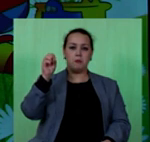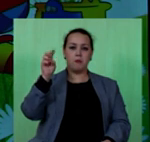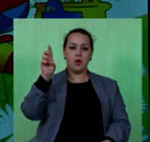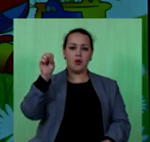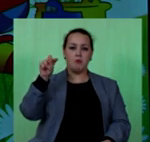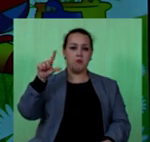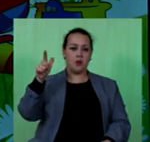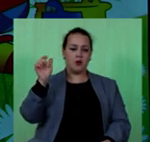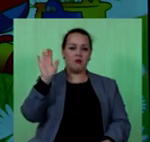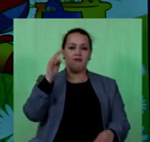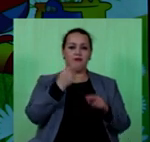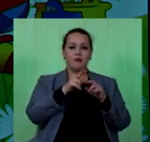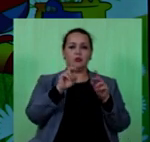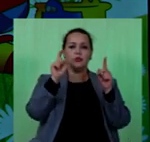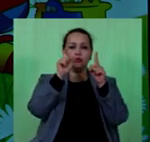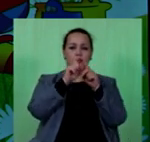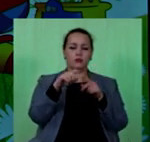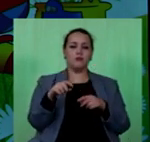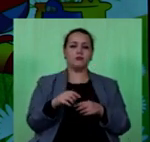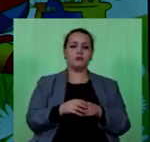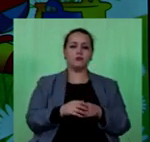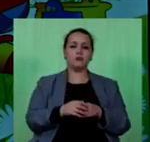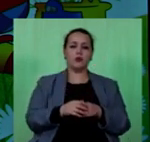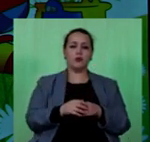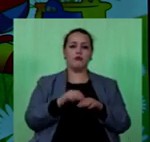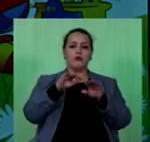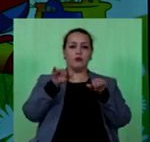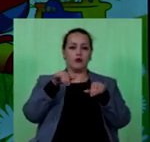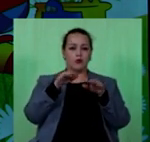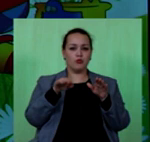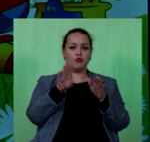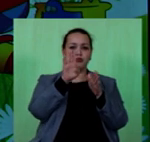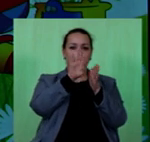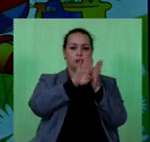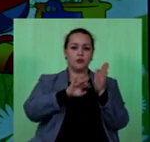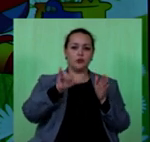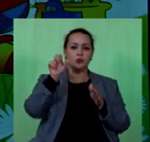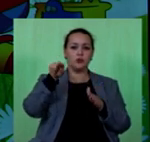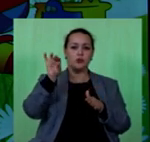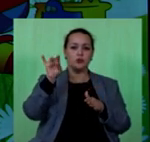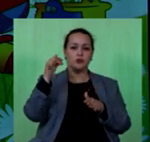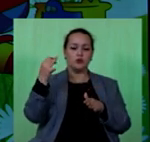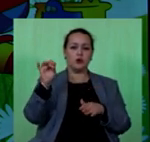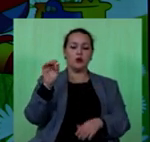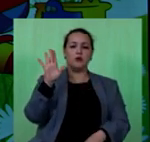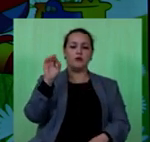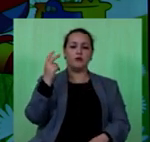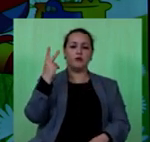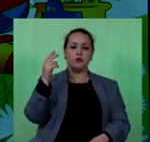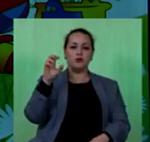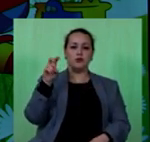в этом слове у вас пропущен безударный гласный во втором слоге давайте произнесём это слово